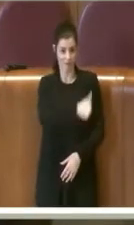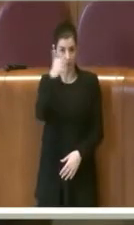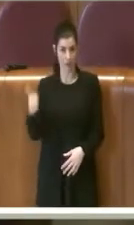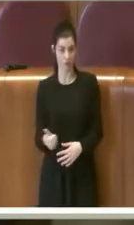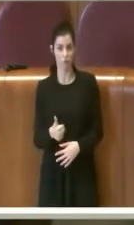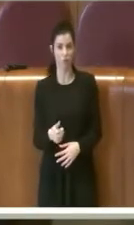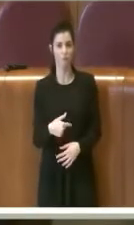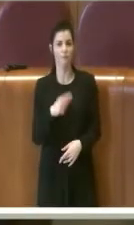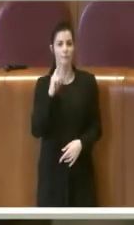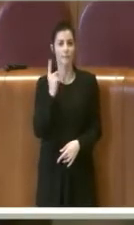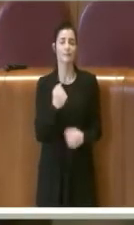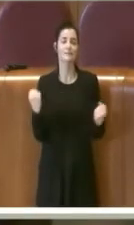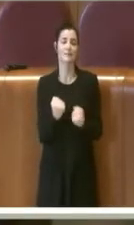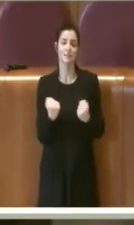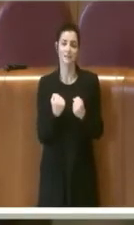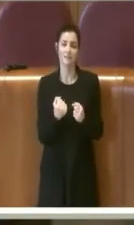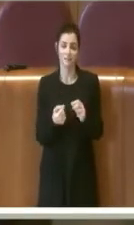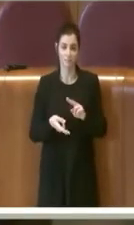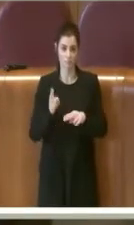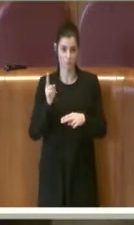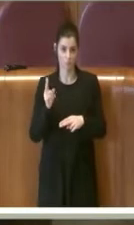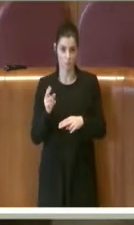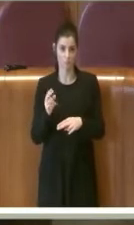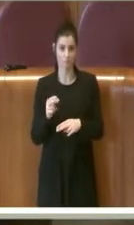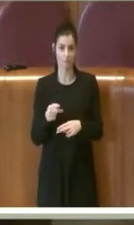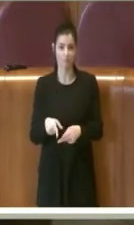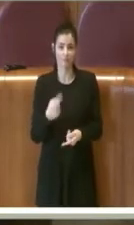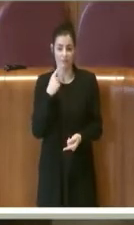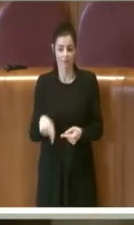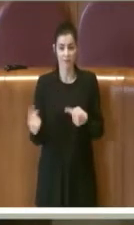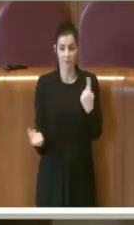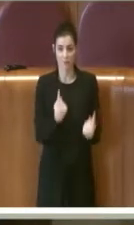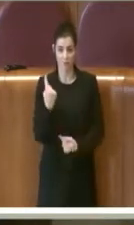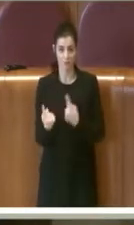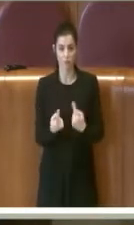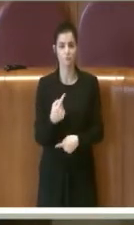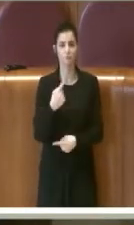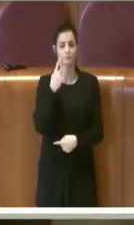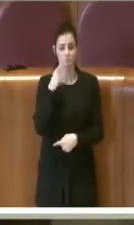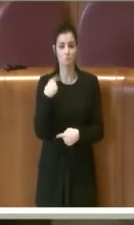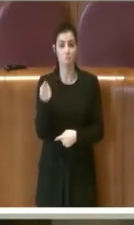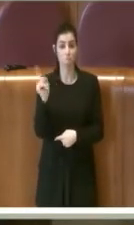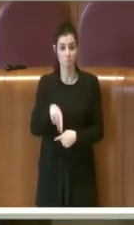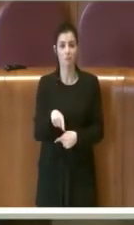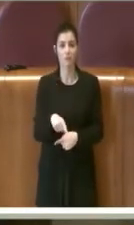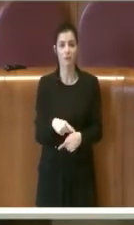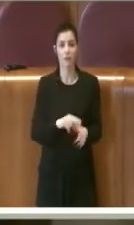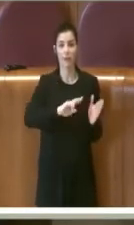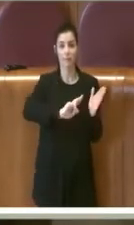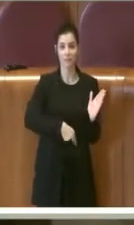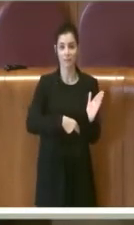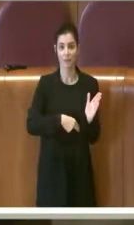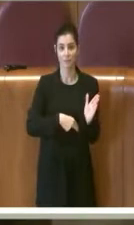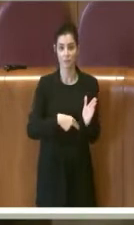più sui servizi che servono, soprattutto vista la stagione. Ho visto poi anche che nell'emendamento di